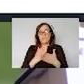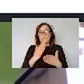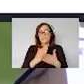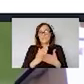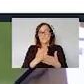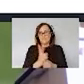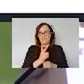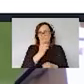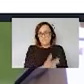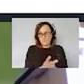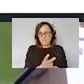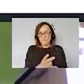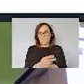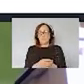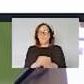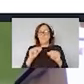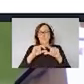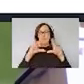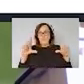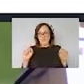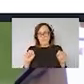już wchodzimy w ekran